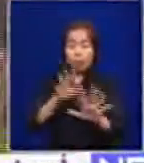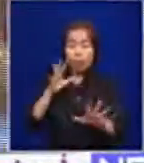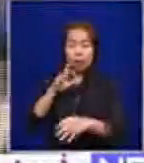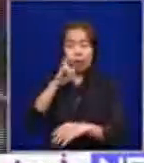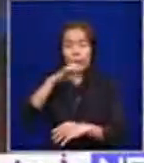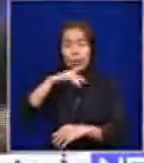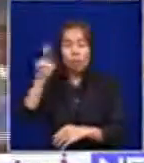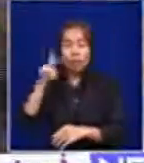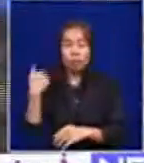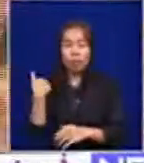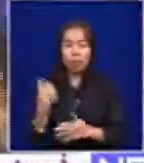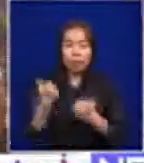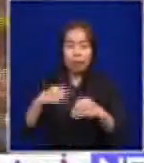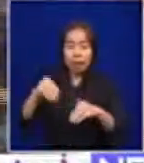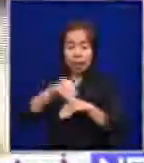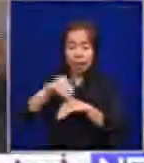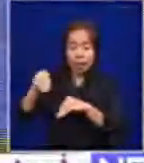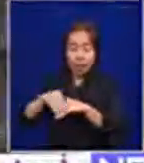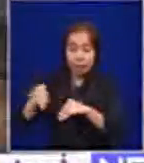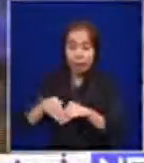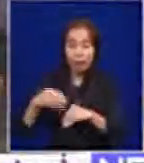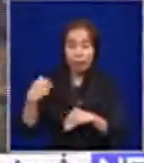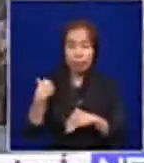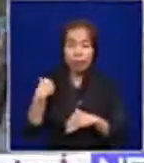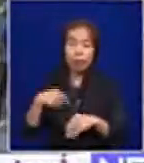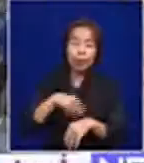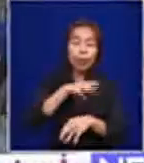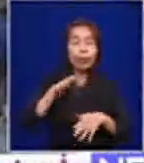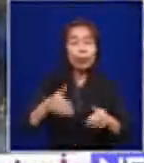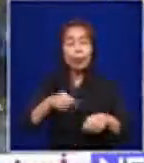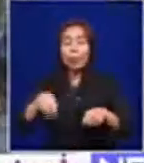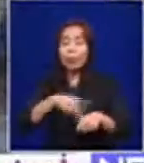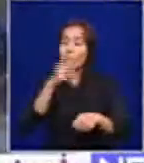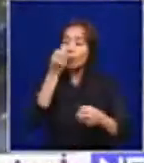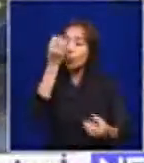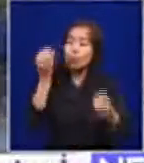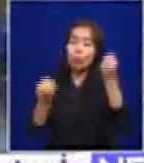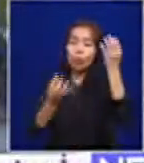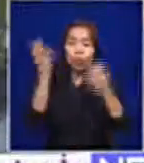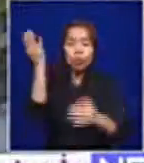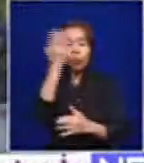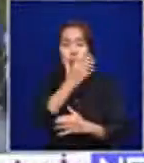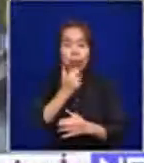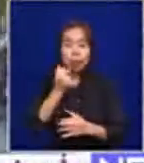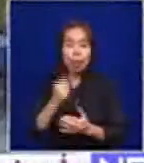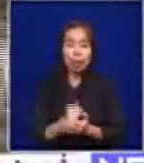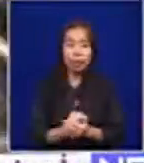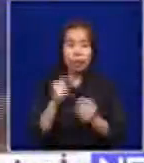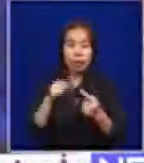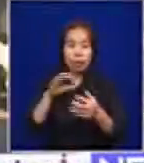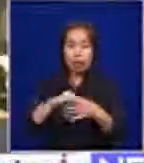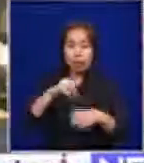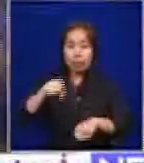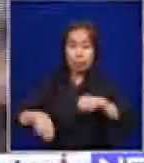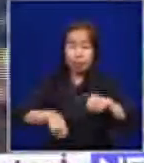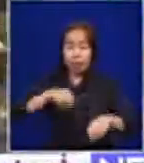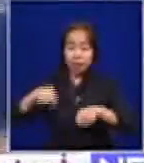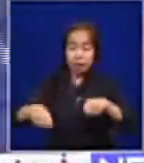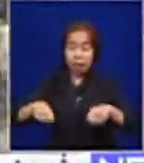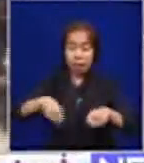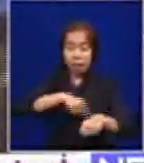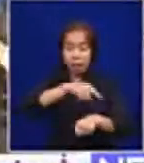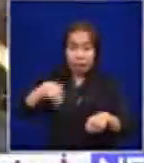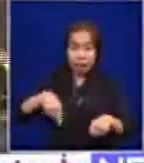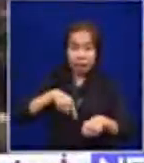คะและพื้นที่ใกล้เคียงเข้าเที่ยวชมสวยงามชมความสวยงามของเมืองยะลาค่ะรวมถึงสร้างวินัยในการปั่นจักรยานรักษาสิ่งแ